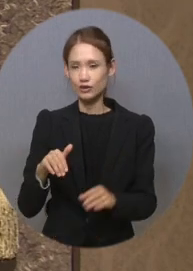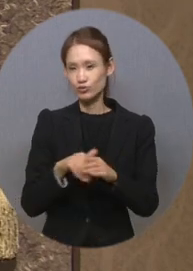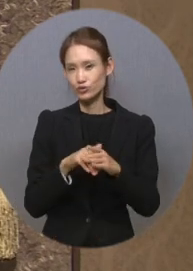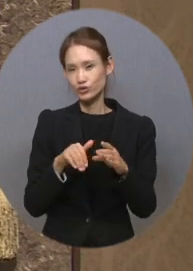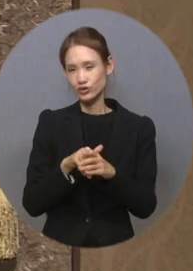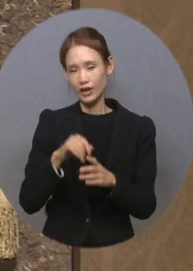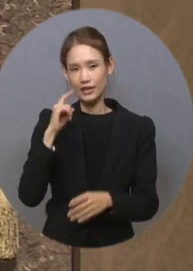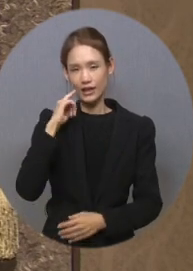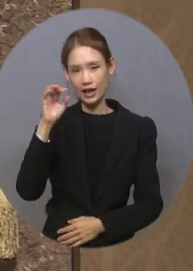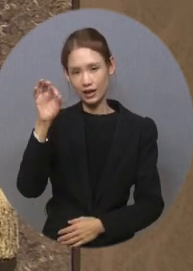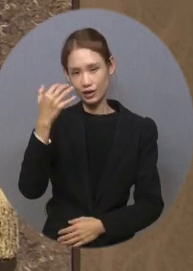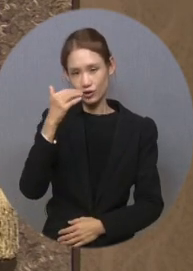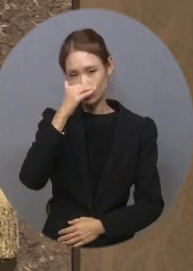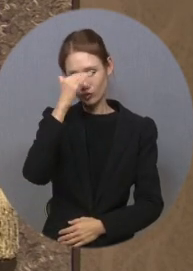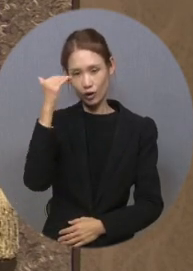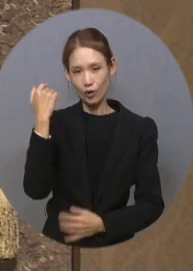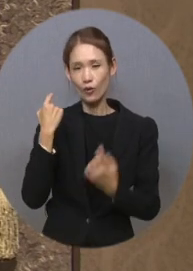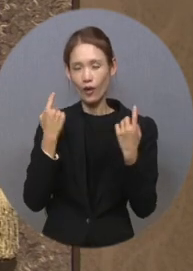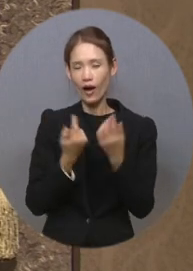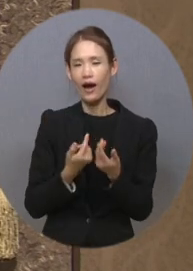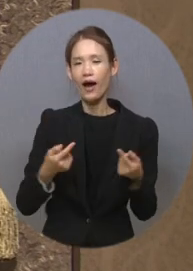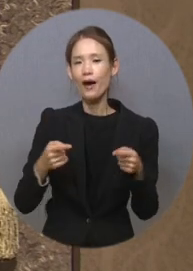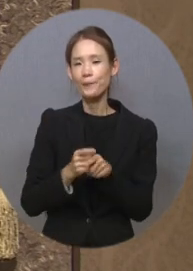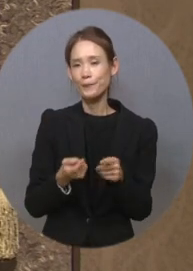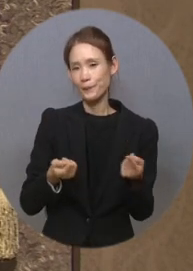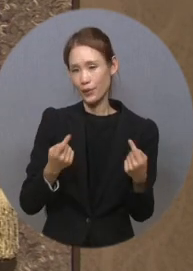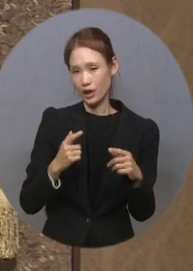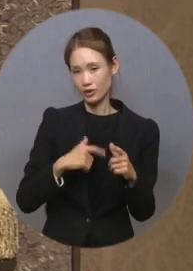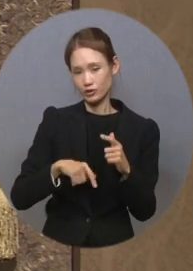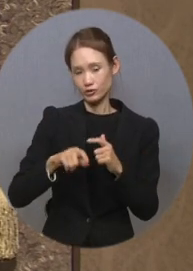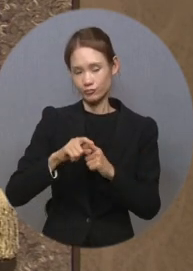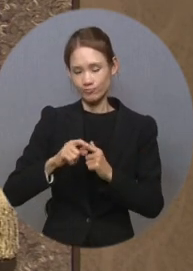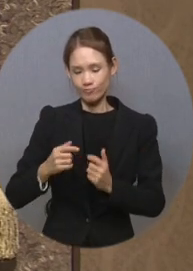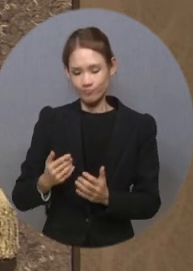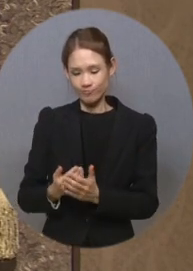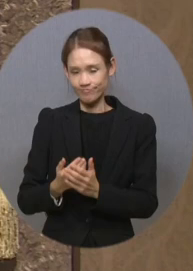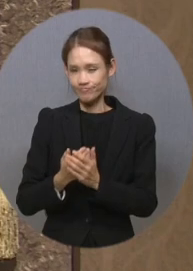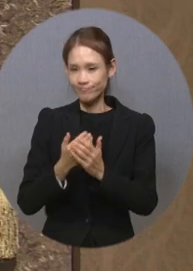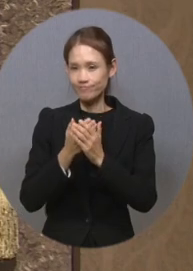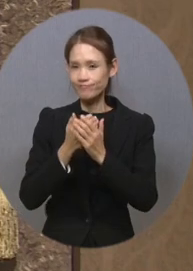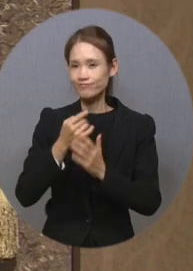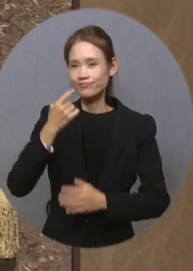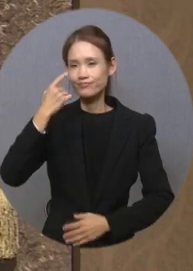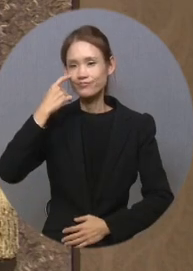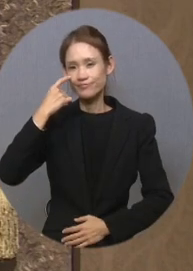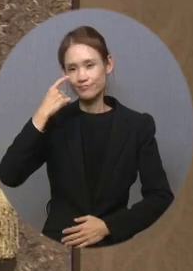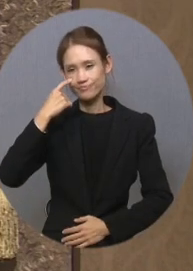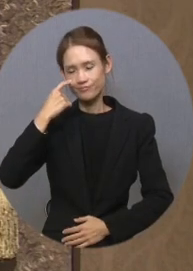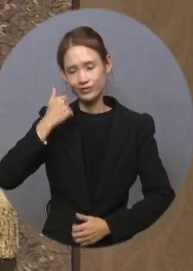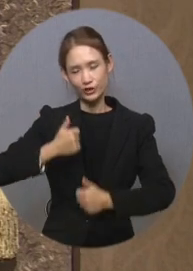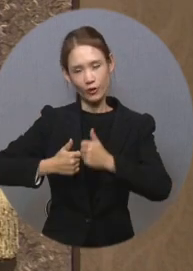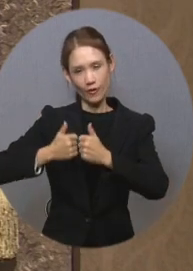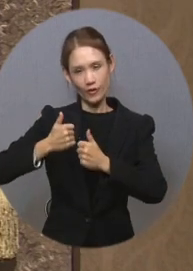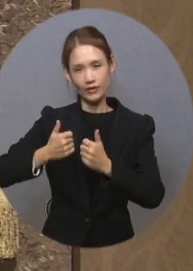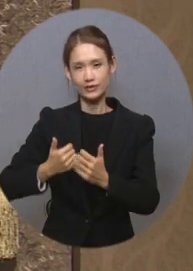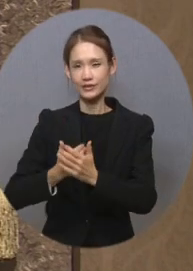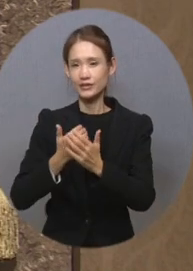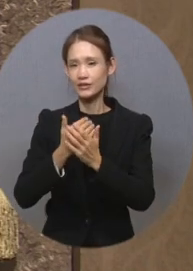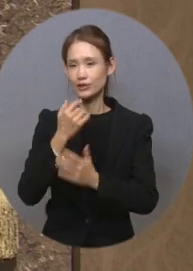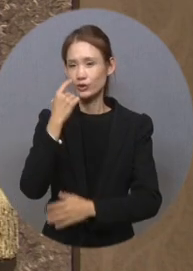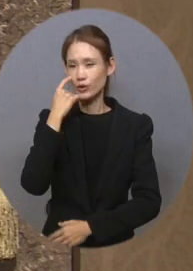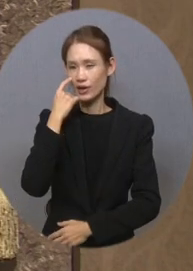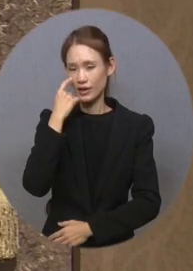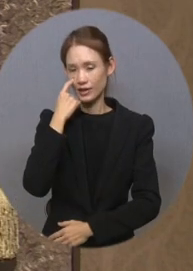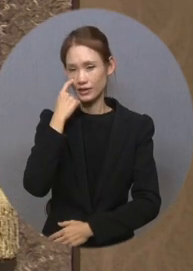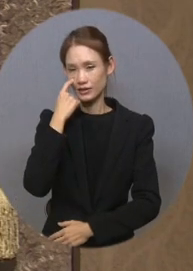예술과 관광이 함께 되는 이런 식으로 이제 관광을 더 이 경쟁력을 키워가는 요수만의 이런 네. 걸